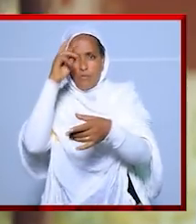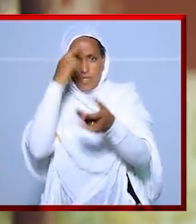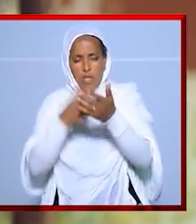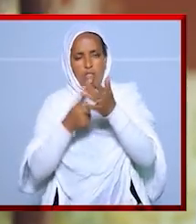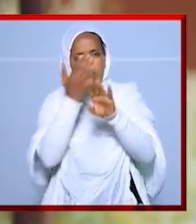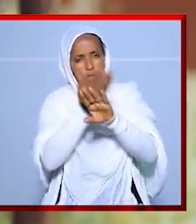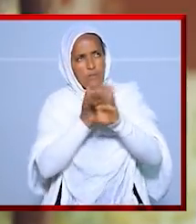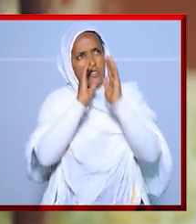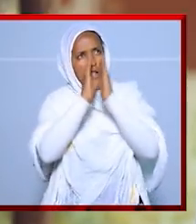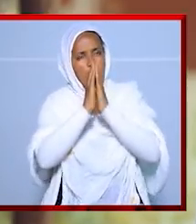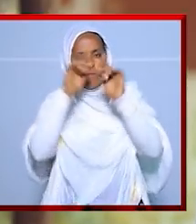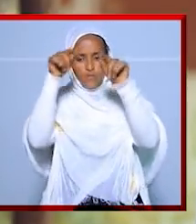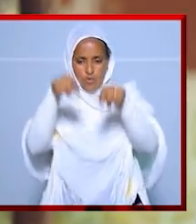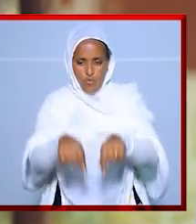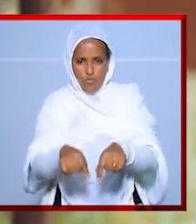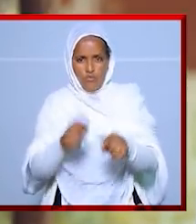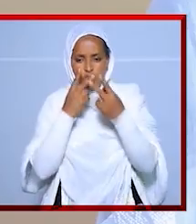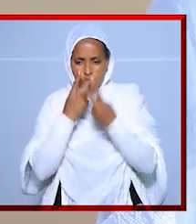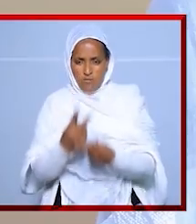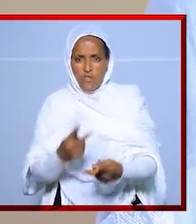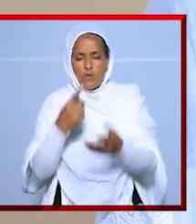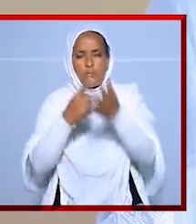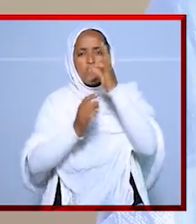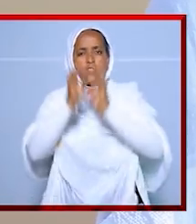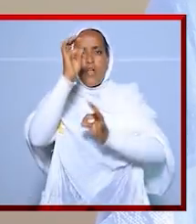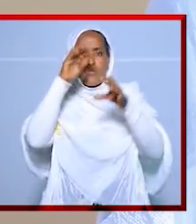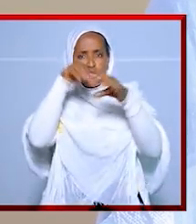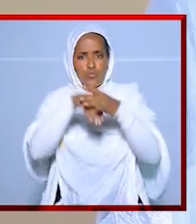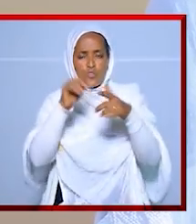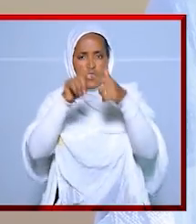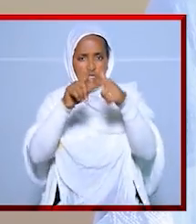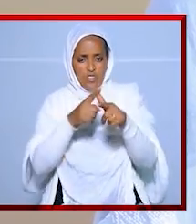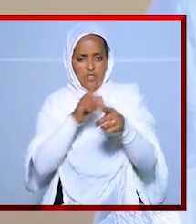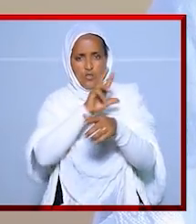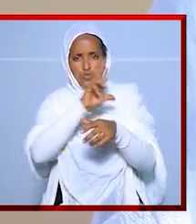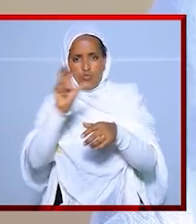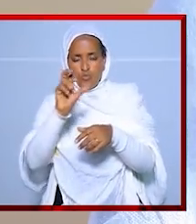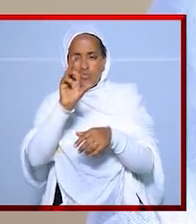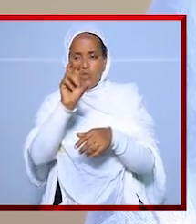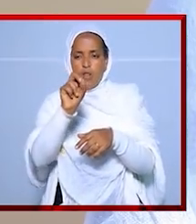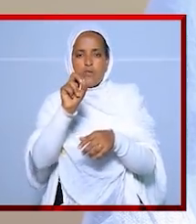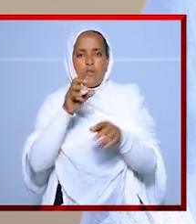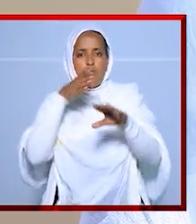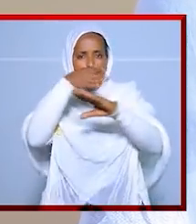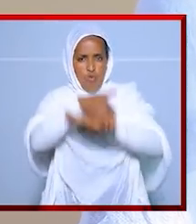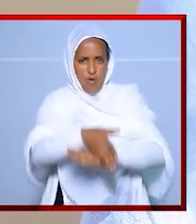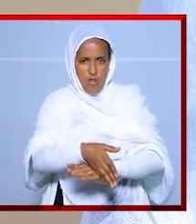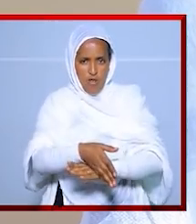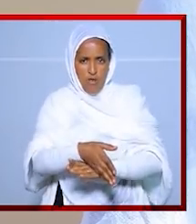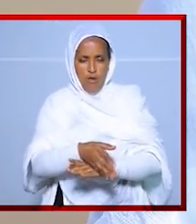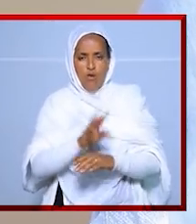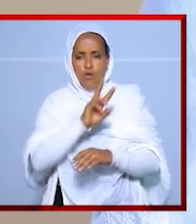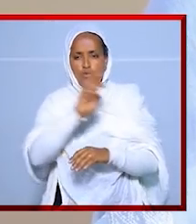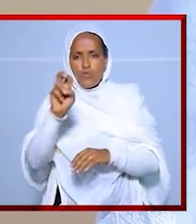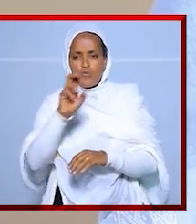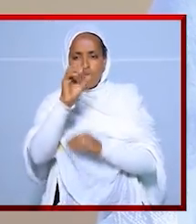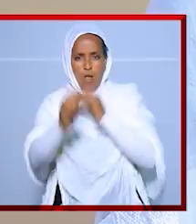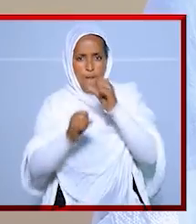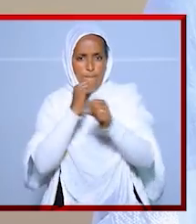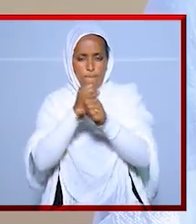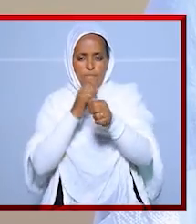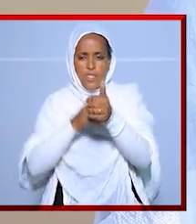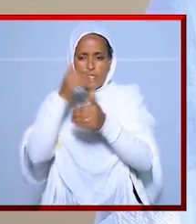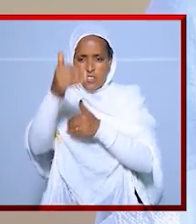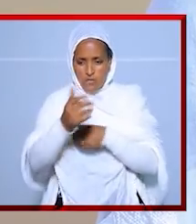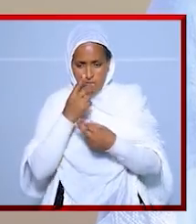በመውጣት በመለመን ሰላም ሲያወርዱ እንመለከት ነበር። በዚህ ታሪክ ውስጥ እንግዲህ ከነዚህ ከ330ው በኋላ 200